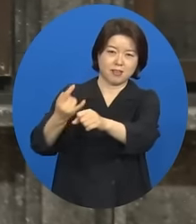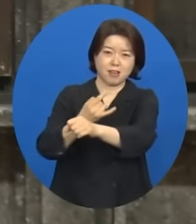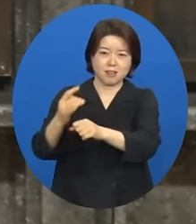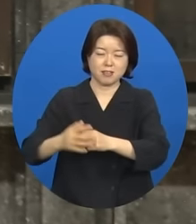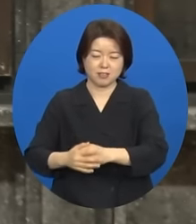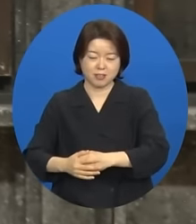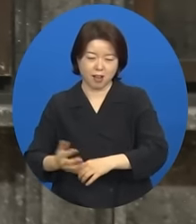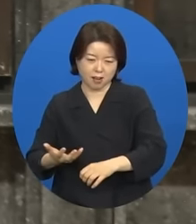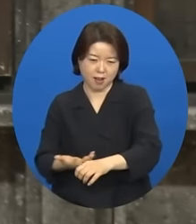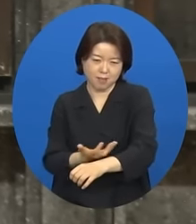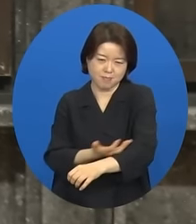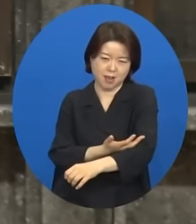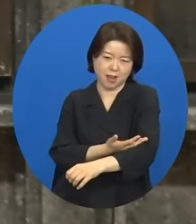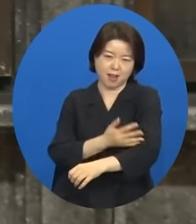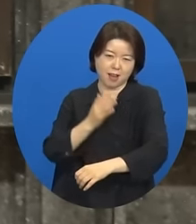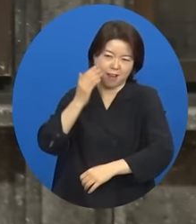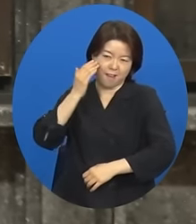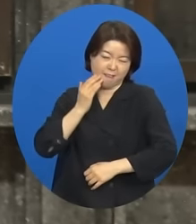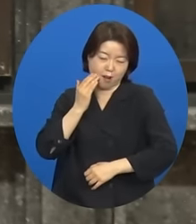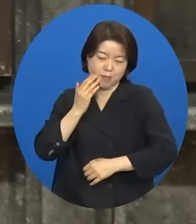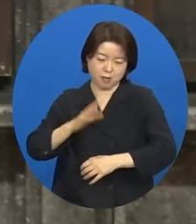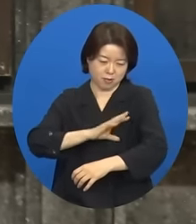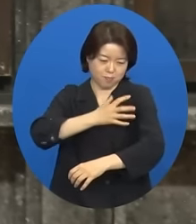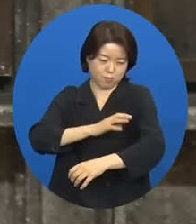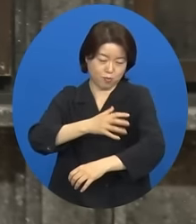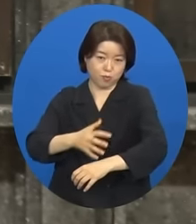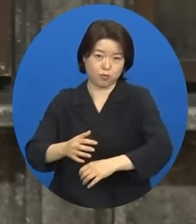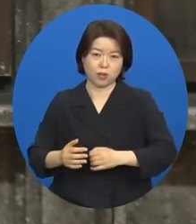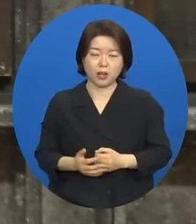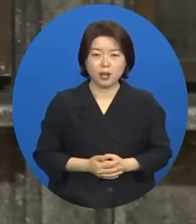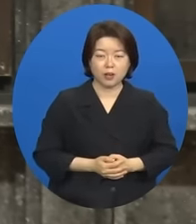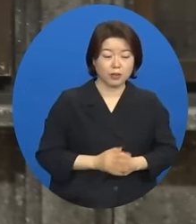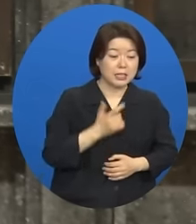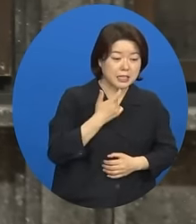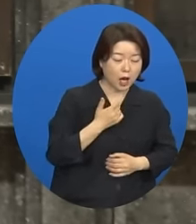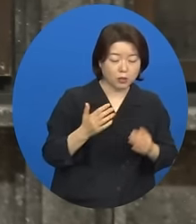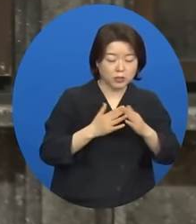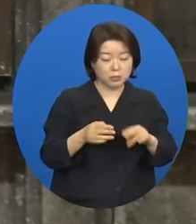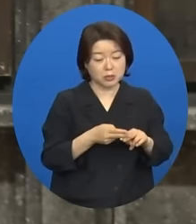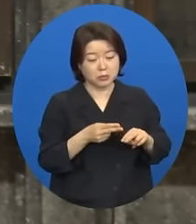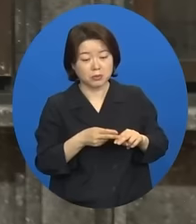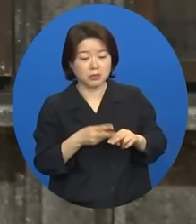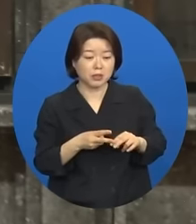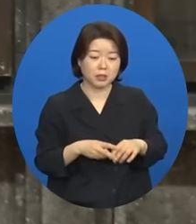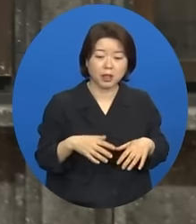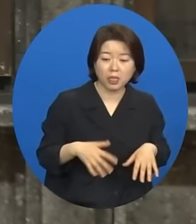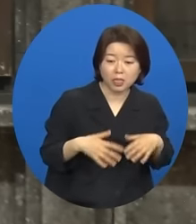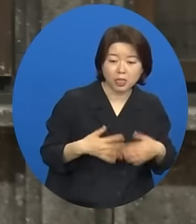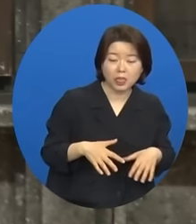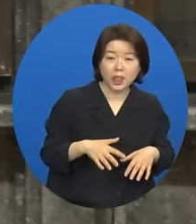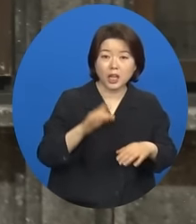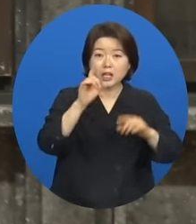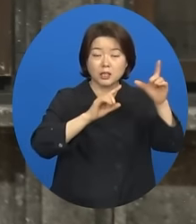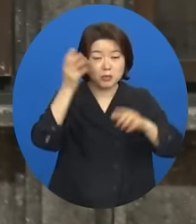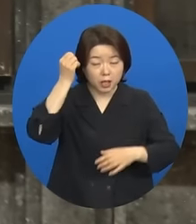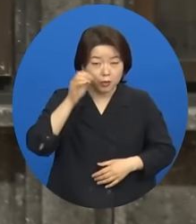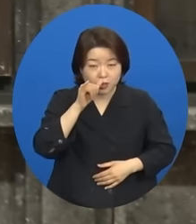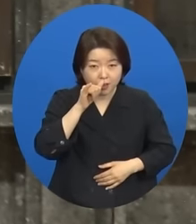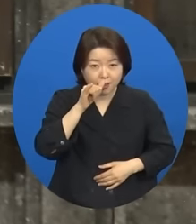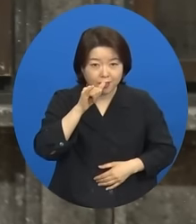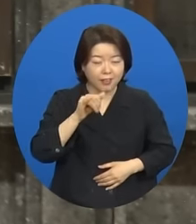막 피부가 구릿빛에 막 근육질에 막 이런데 야곱은 집에서 요리하느라 힘이 약하고 뭐 이런 이미지를 갖고 계신지